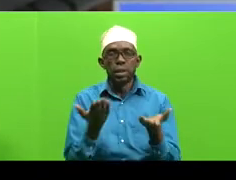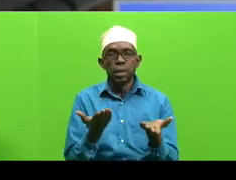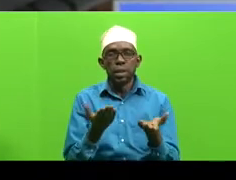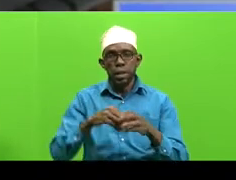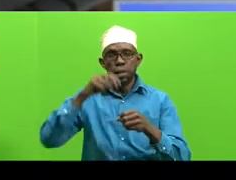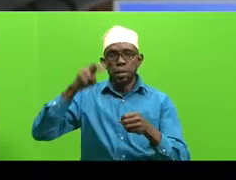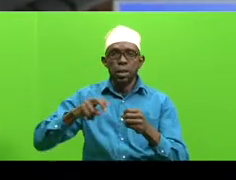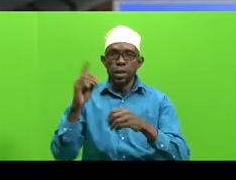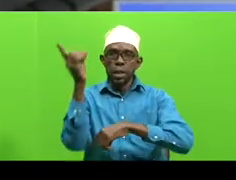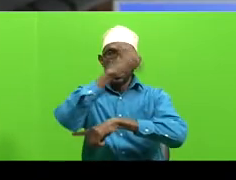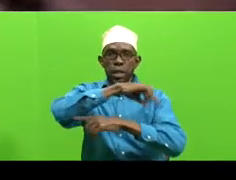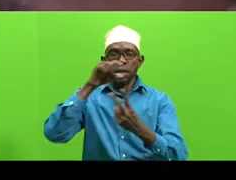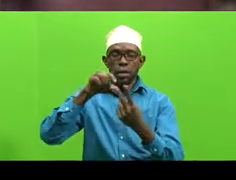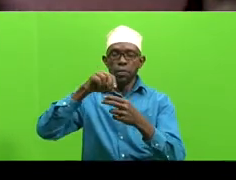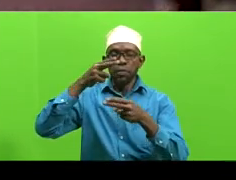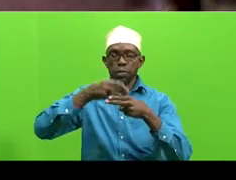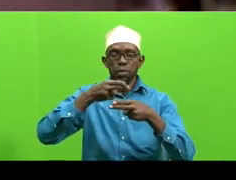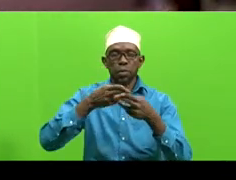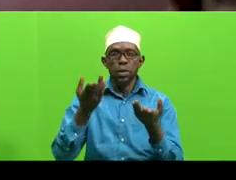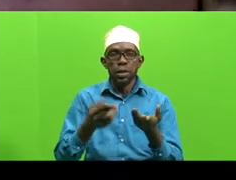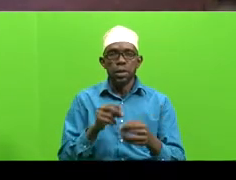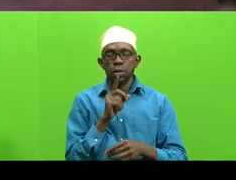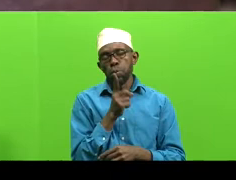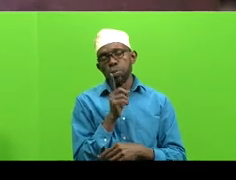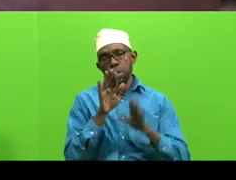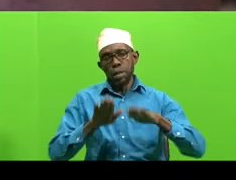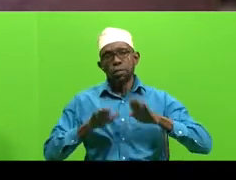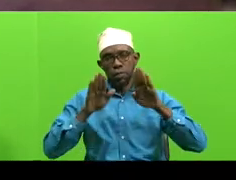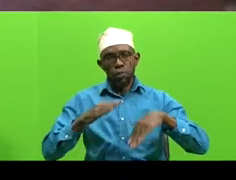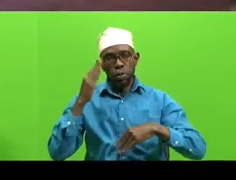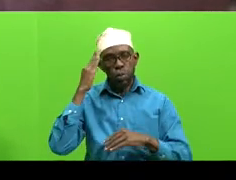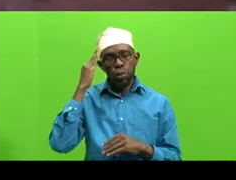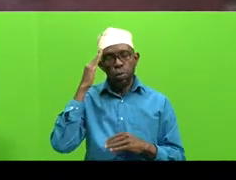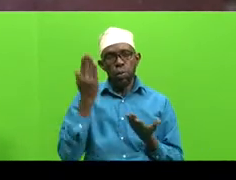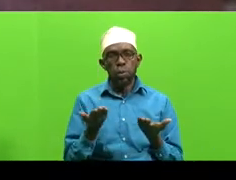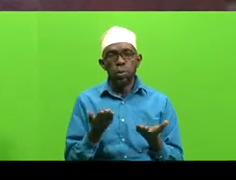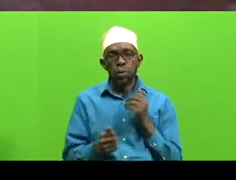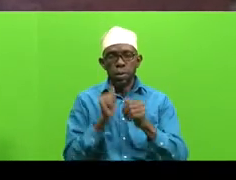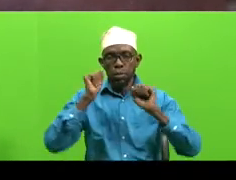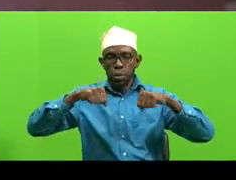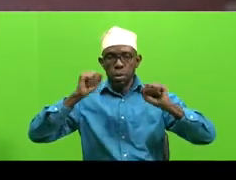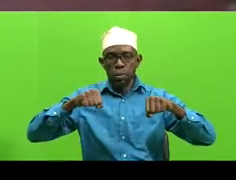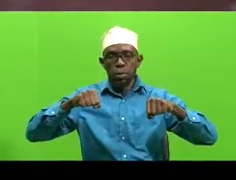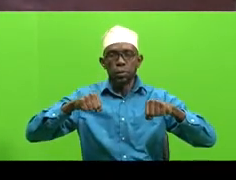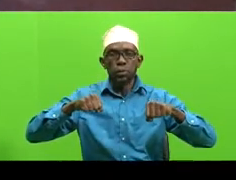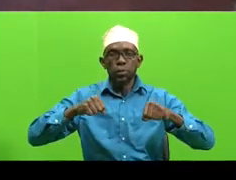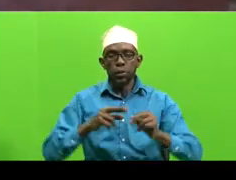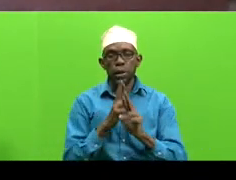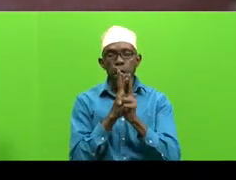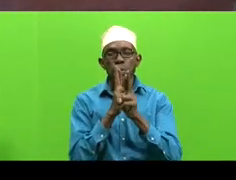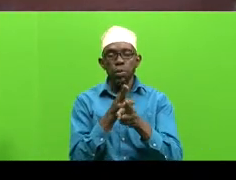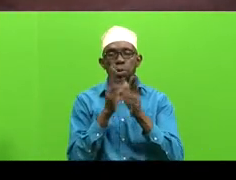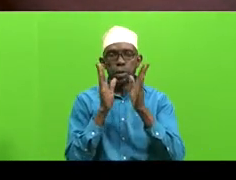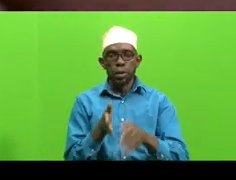on the day of the nomination. Ni kujihadhari, ni kutambua kuwa na ile ability ya kama mwanahabari